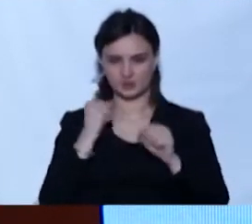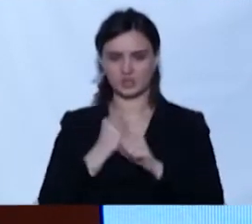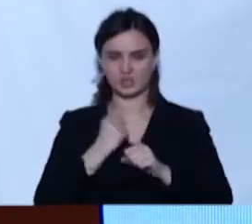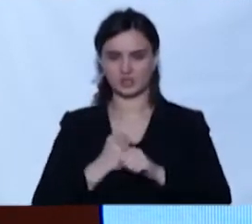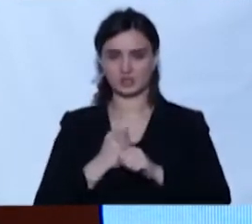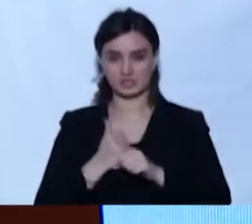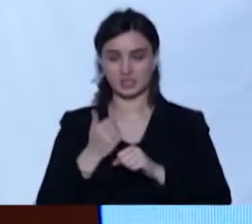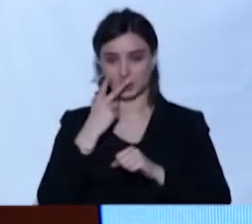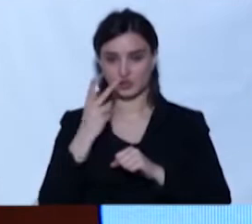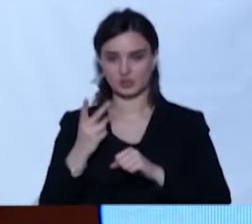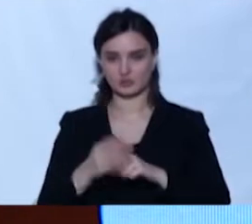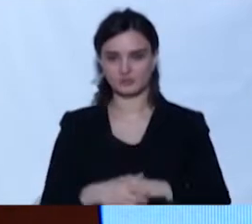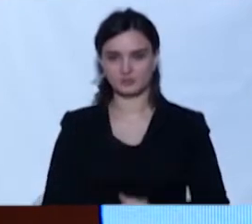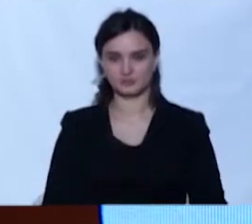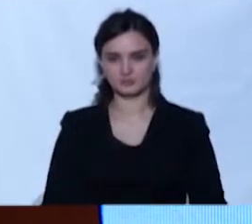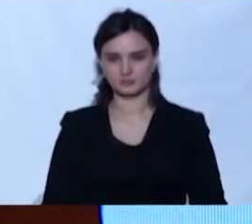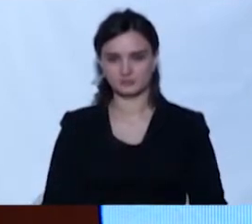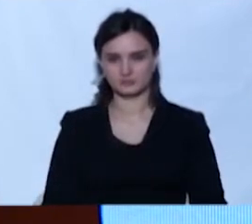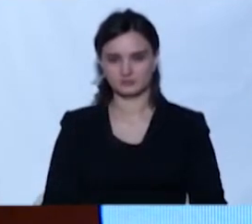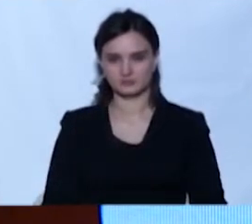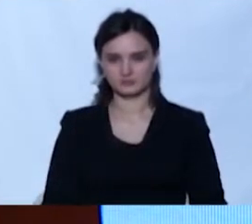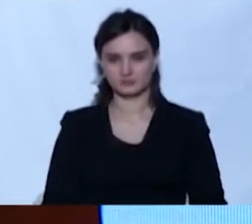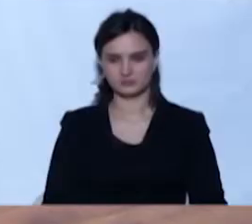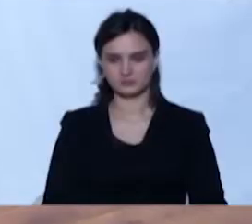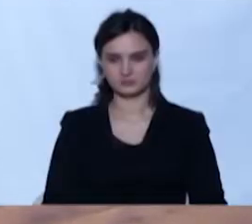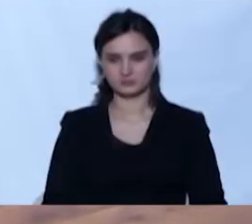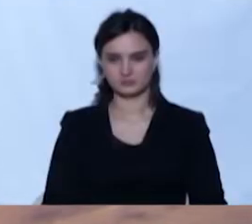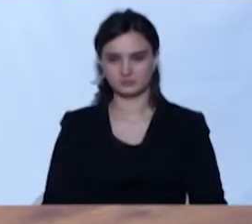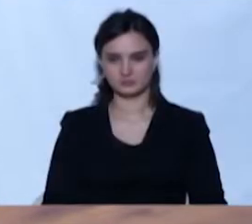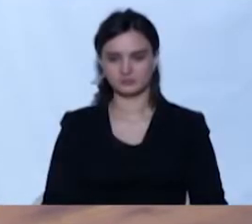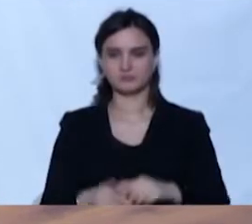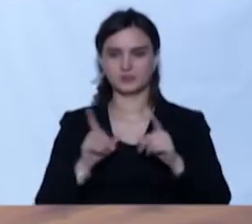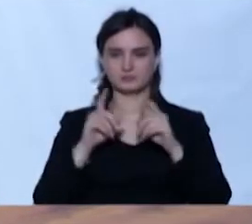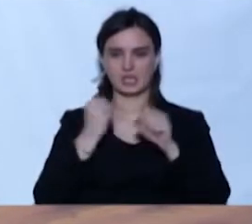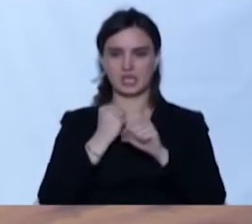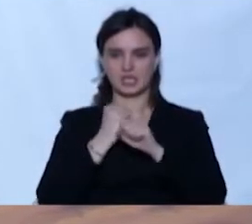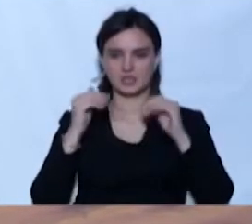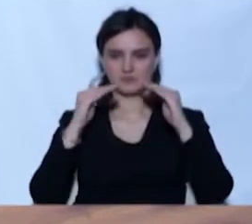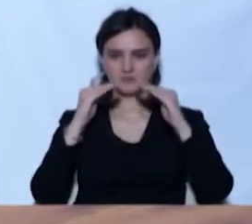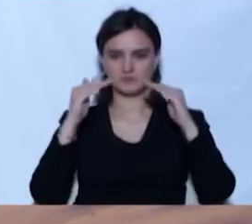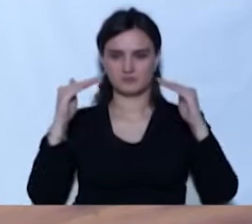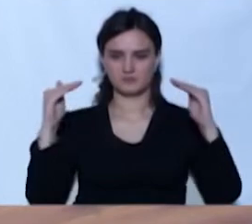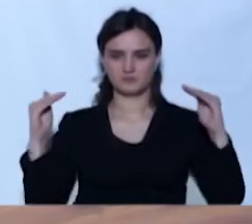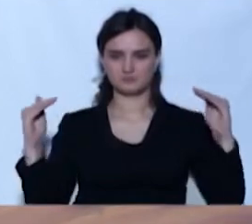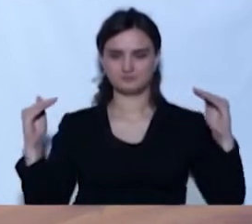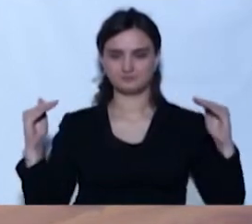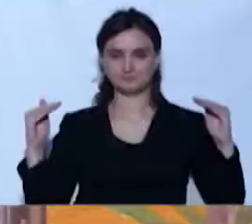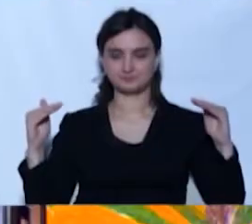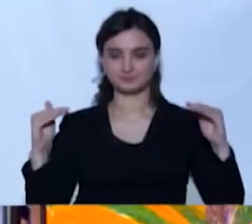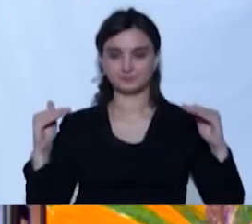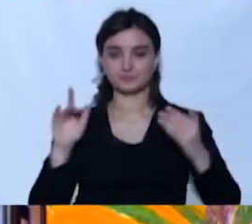ჩანს, მათ დახარეს ეს ისინი ხაზები და ცენტრში პართენონის აი